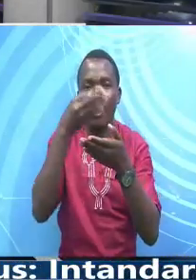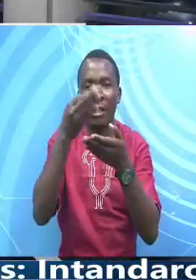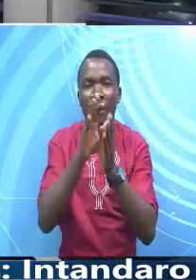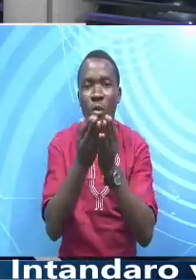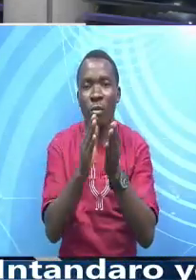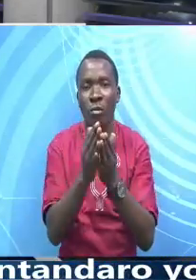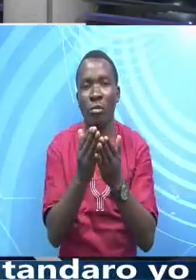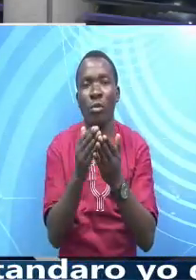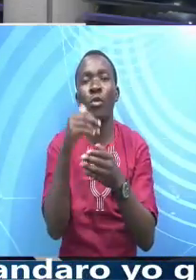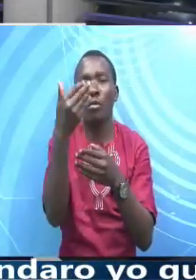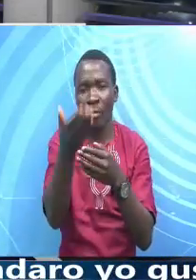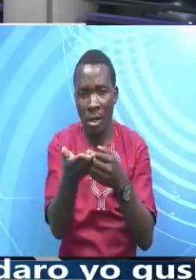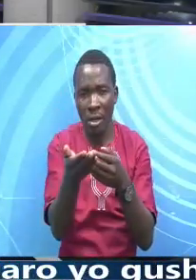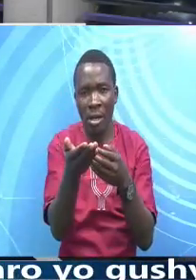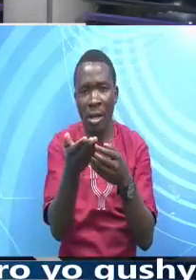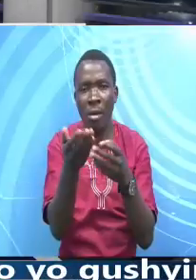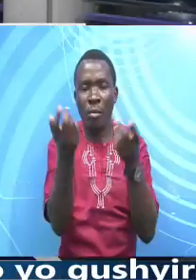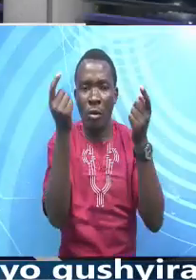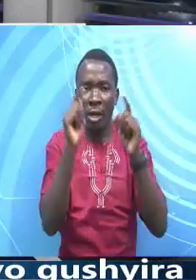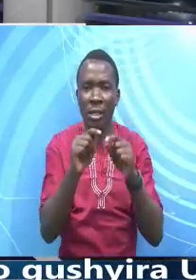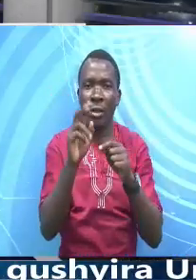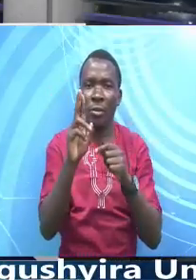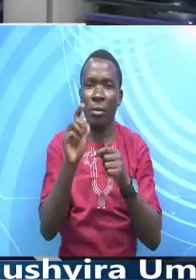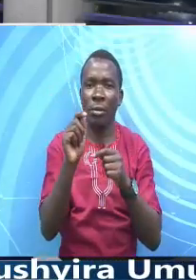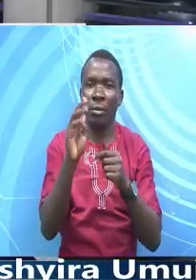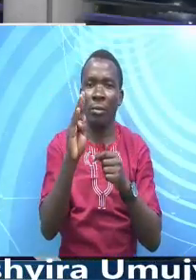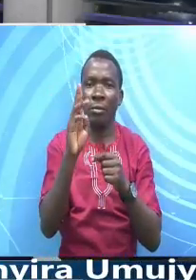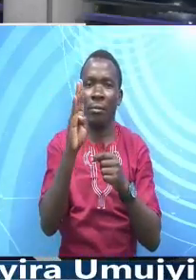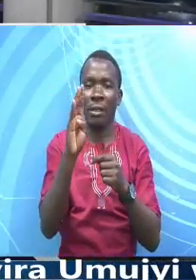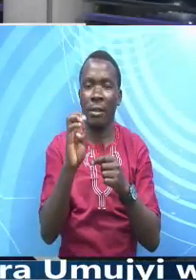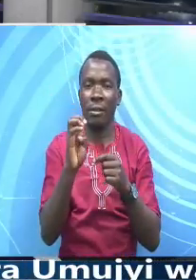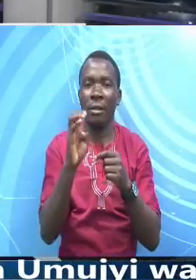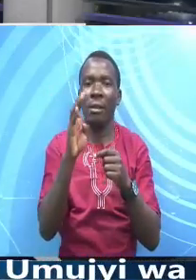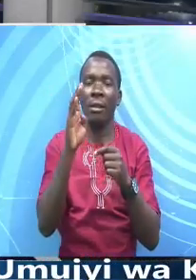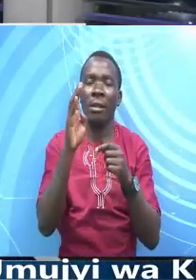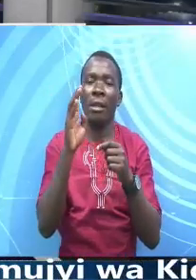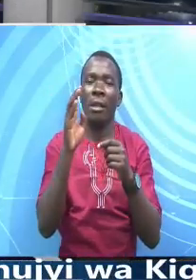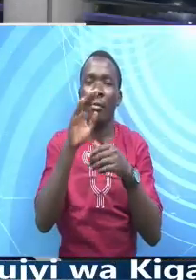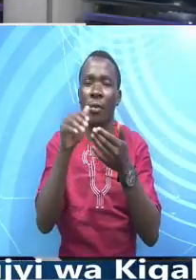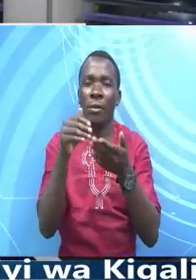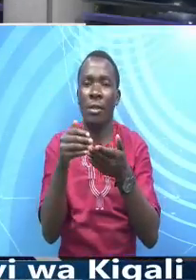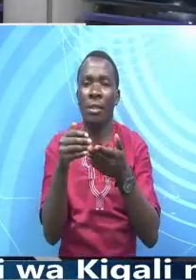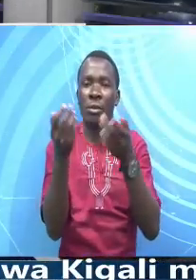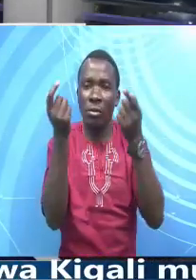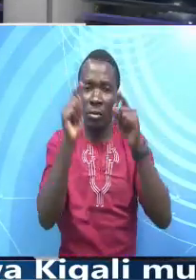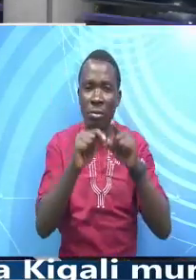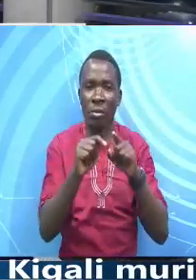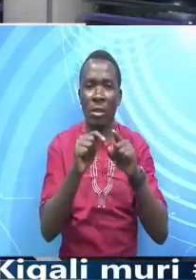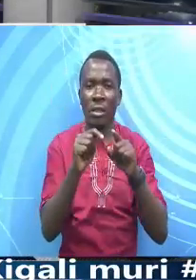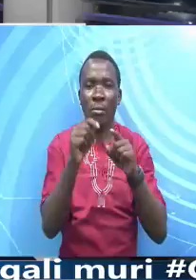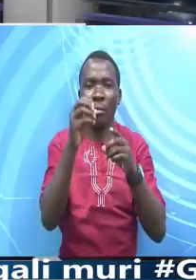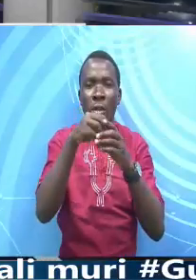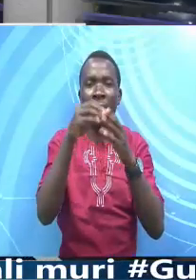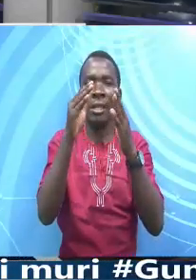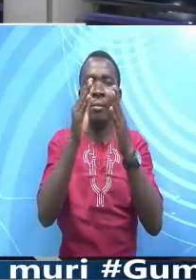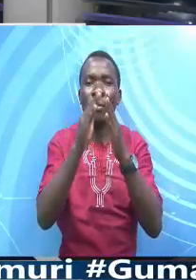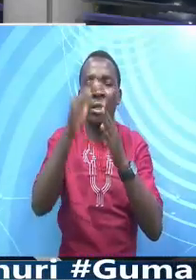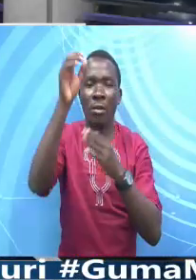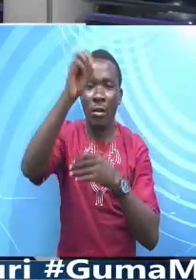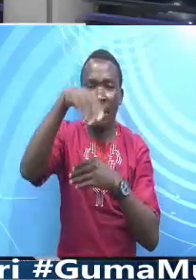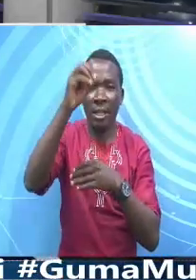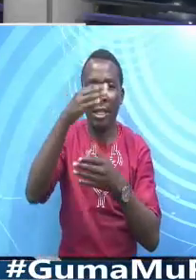no kuyasanga nyuma yaho ku rubuga rwacu rwa YouTube BTN TV Rwanda. Dukomeza n'aya makuru, reka tugaruke mu karere ka Nyarugenge, aho bamwe mu